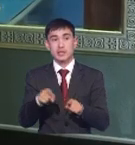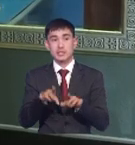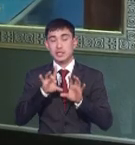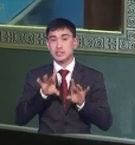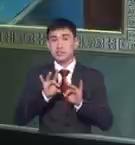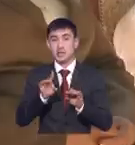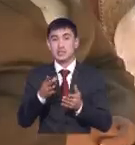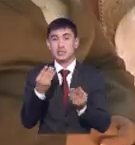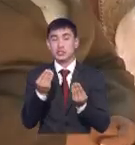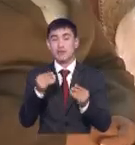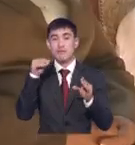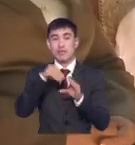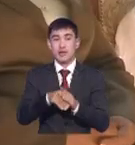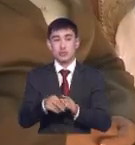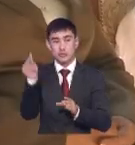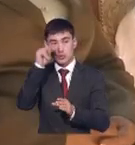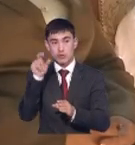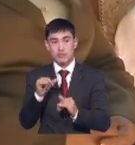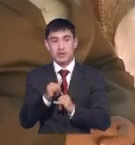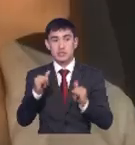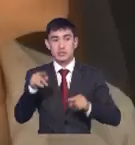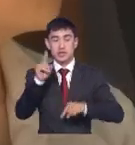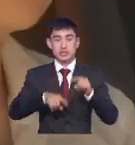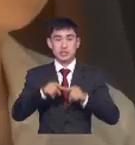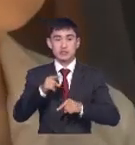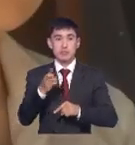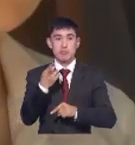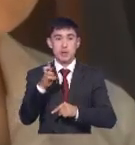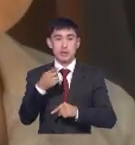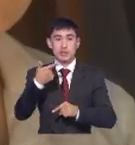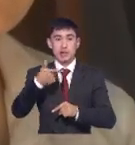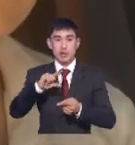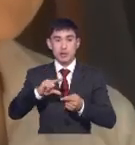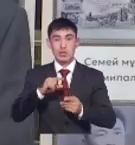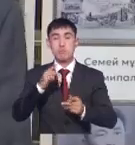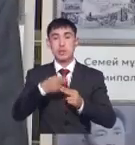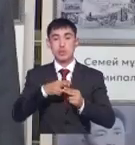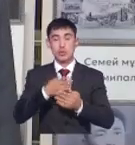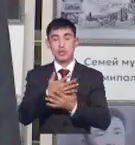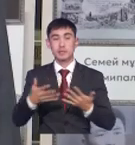рассказали о значительном вкладе учёного в развитие Отечественной геологии и